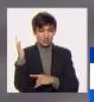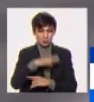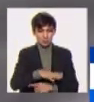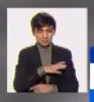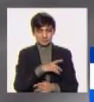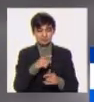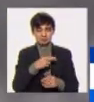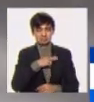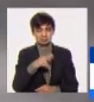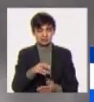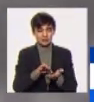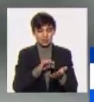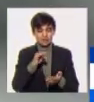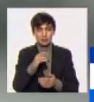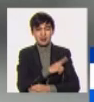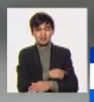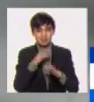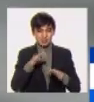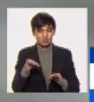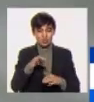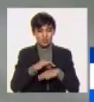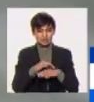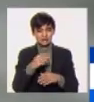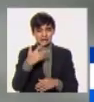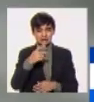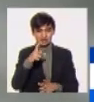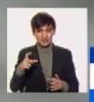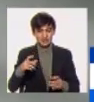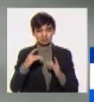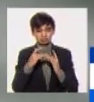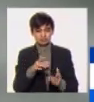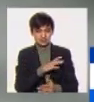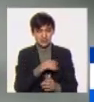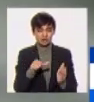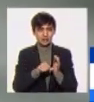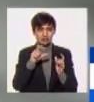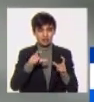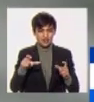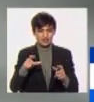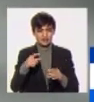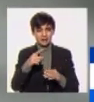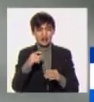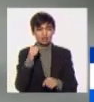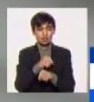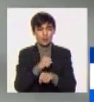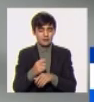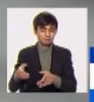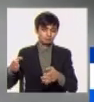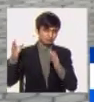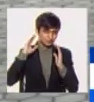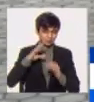болды. Айта кету керек, ауруханаға дауылды күні жүгінген 30 азаматтың алтауы үстеріне құлаған аялдамалардан зақым